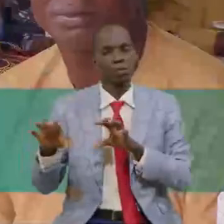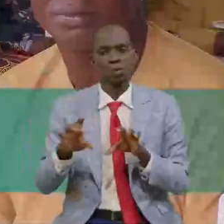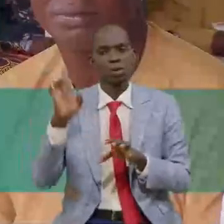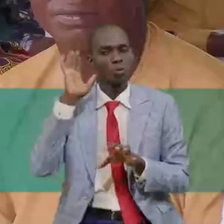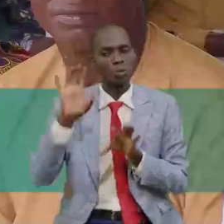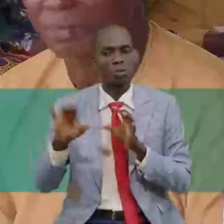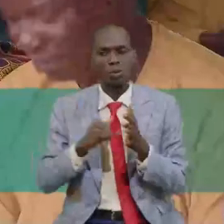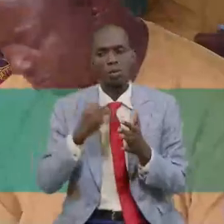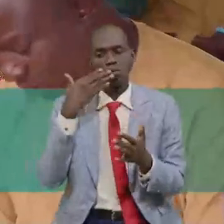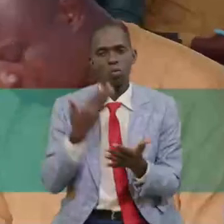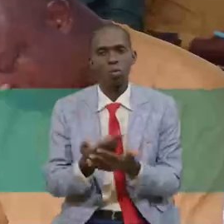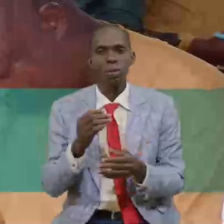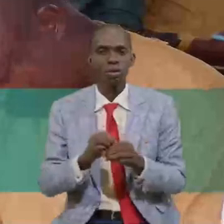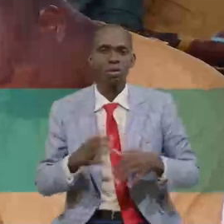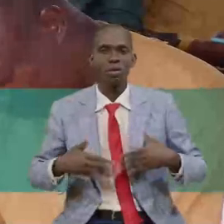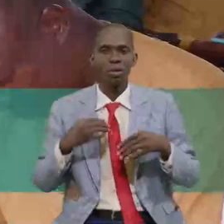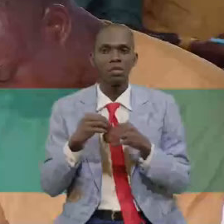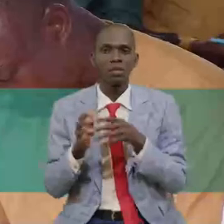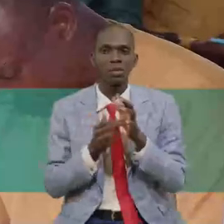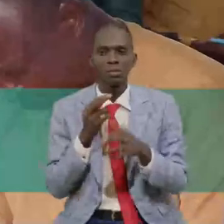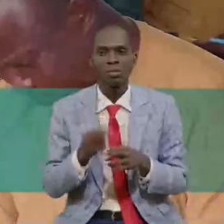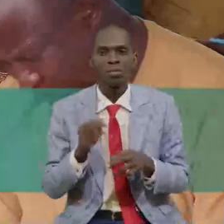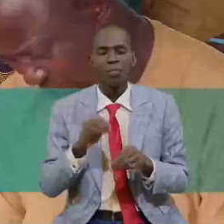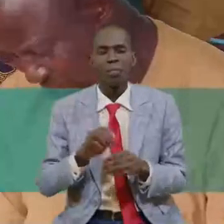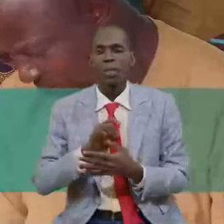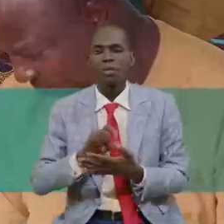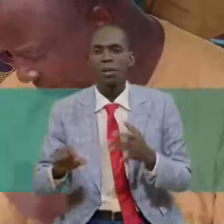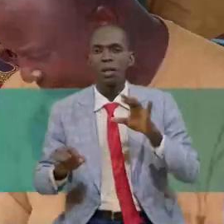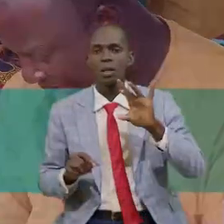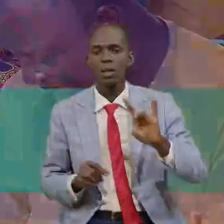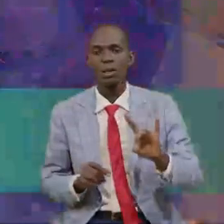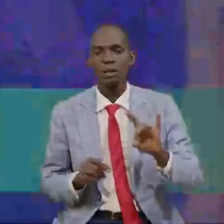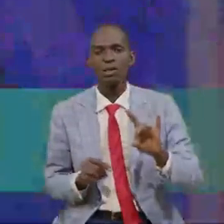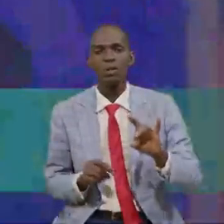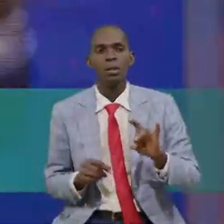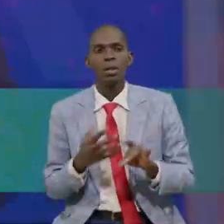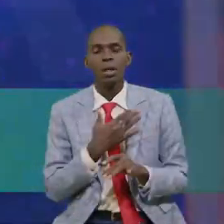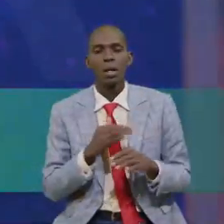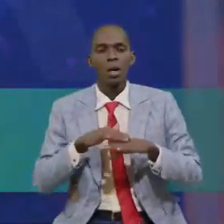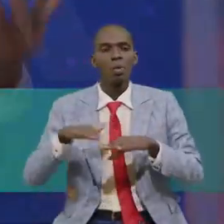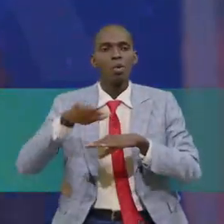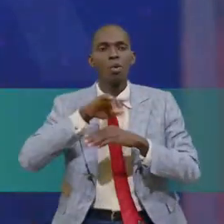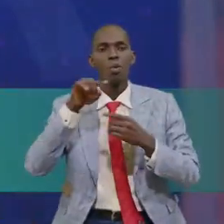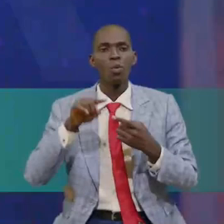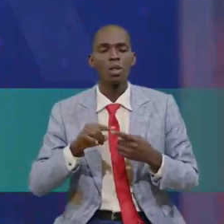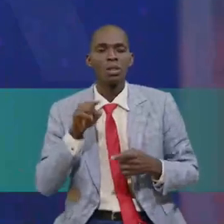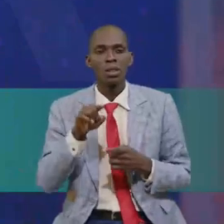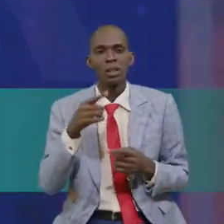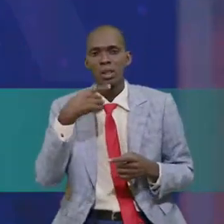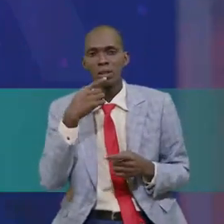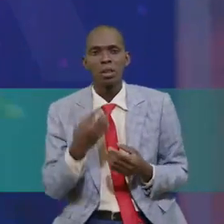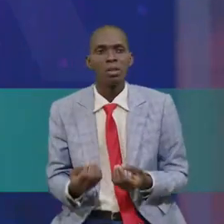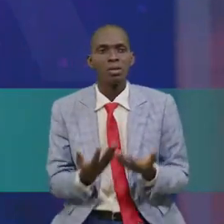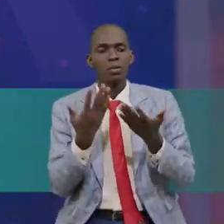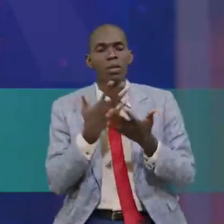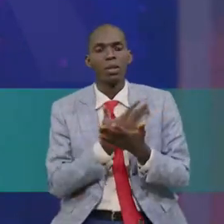le verset 8. Verset 8 nous dit, après avoir dit d'abord, tu n'as pas voulu, tu n'as